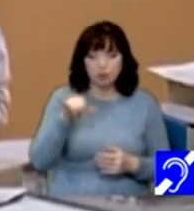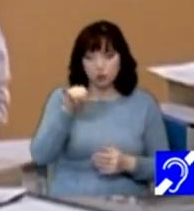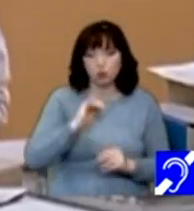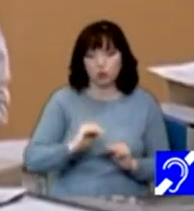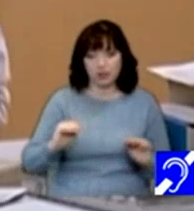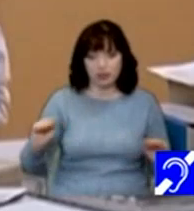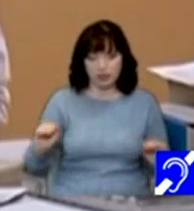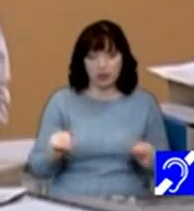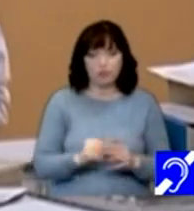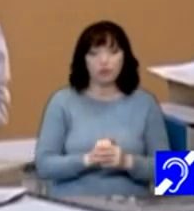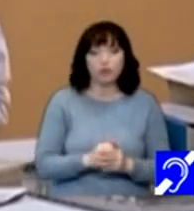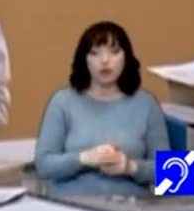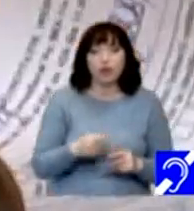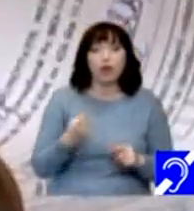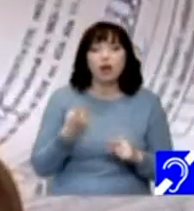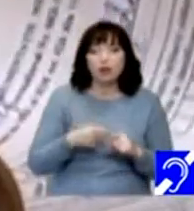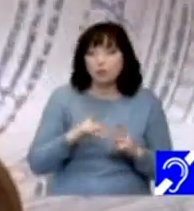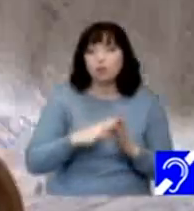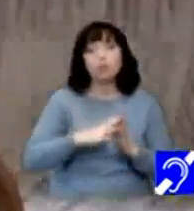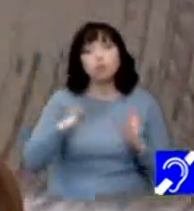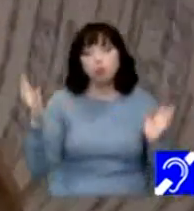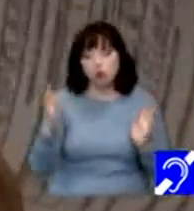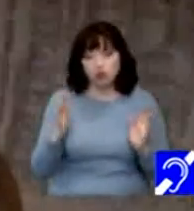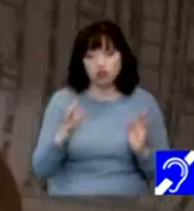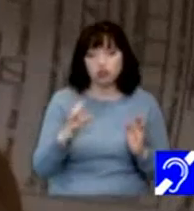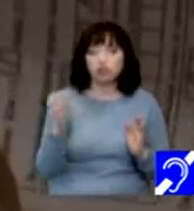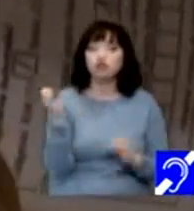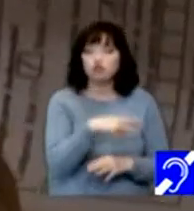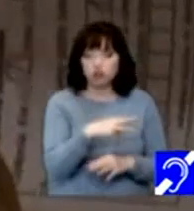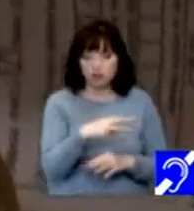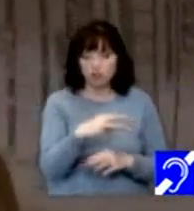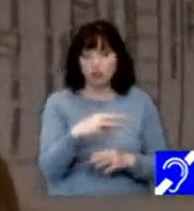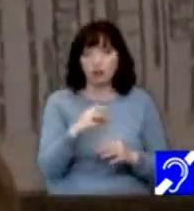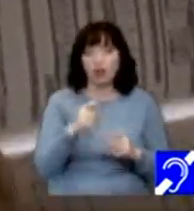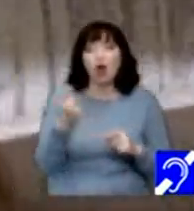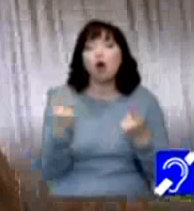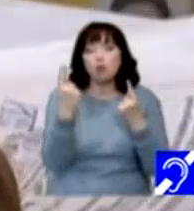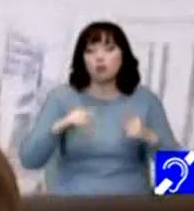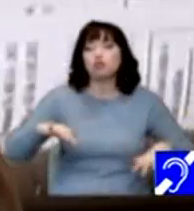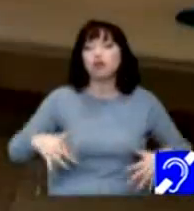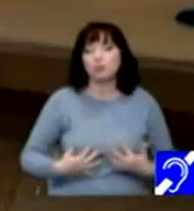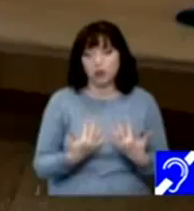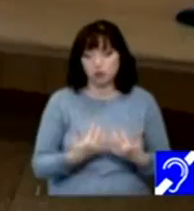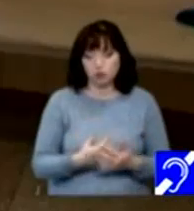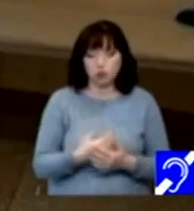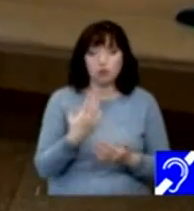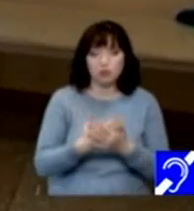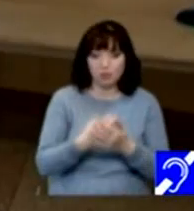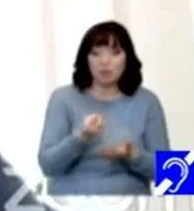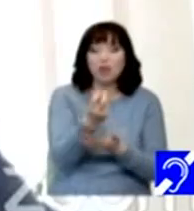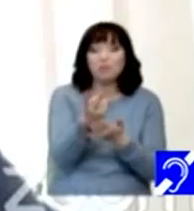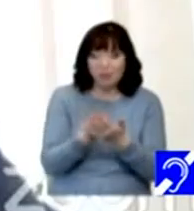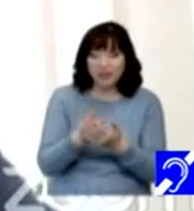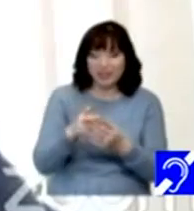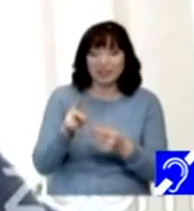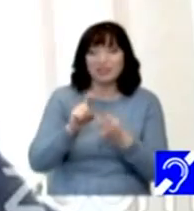copii, numărul de gripă care depășește numărul infecțiilor virale. La Spitalul Boli Contagioase pentru